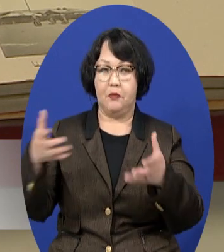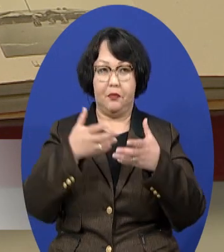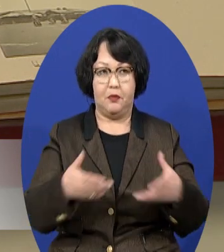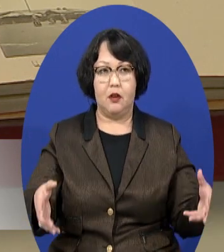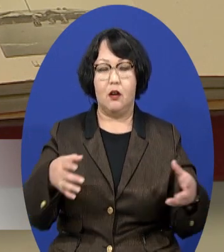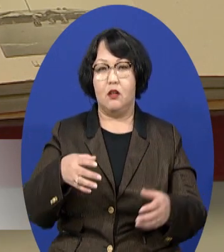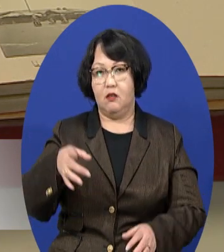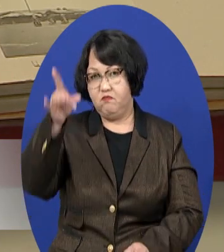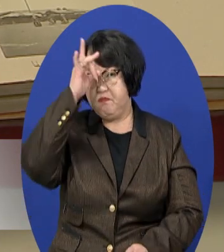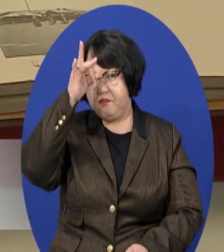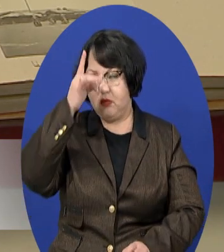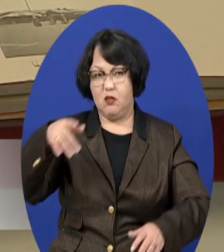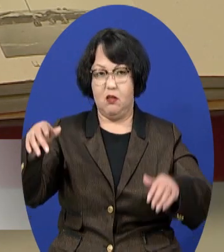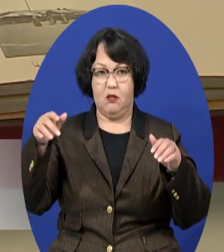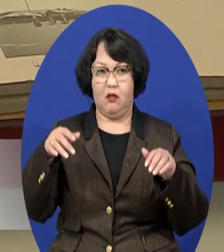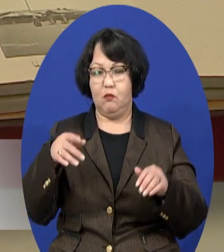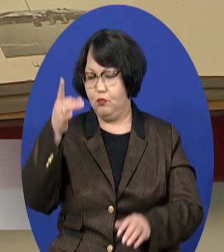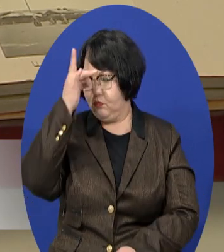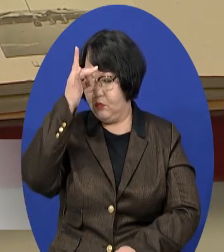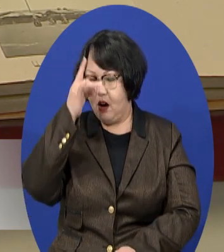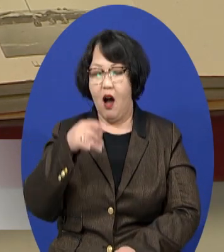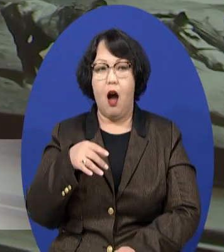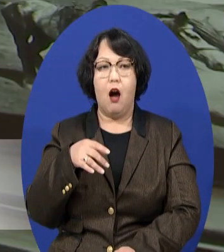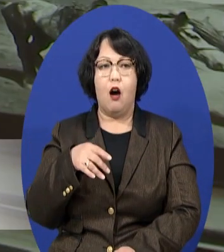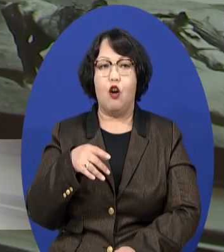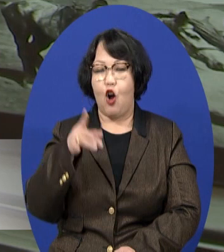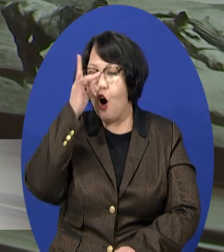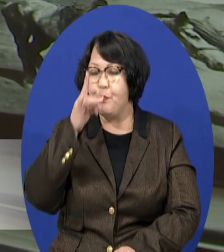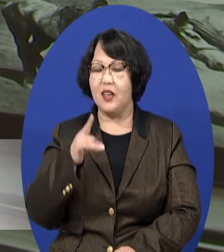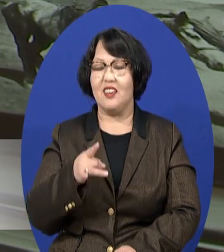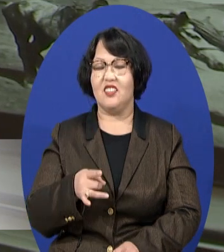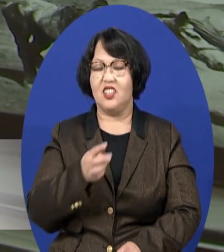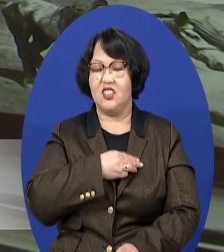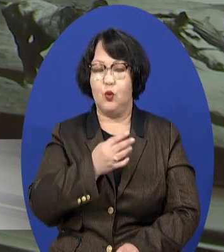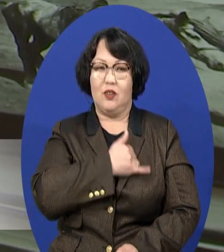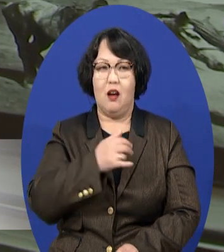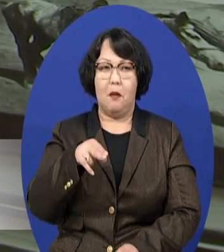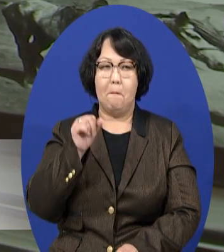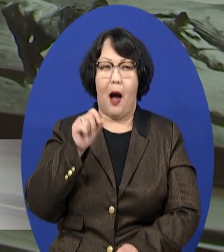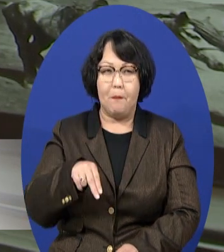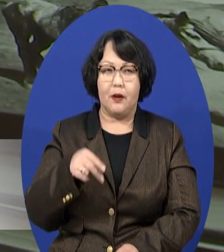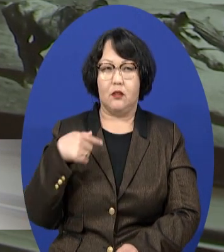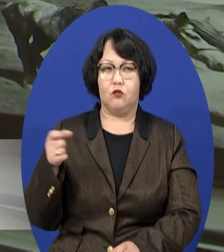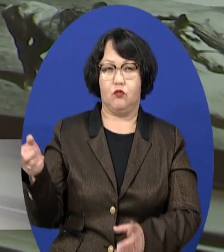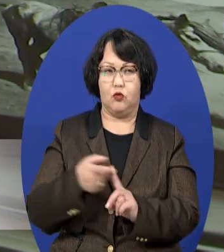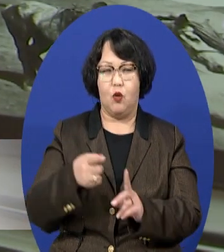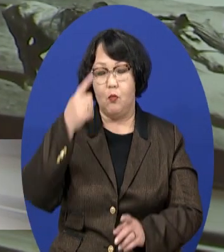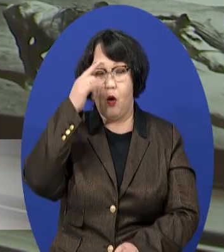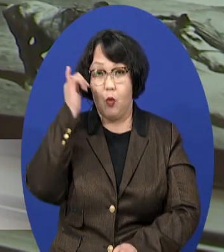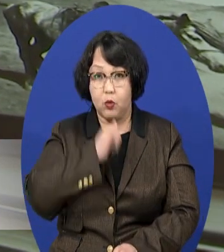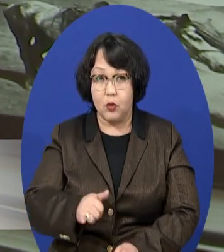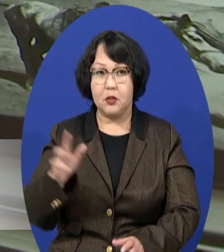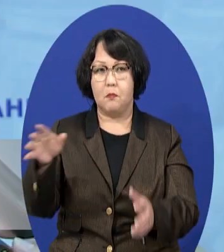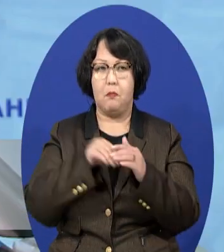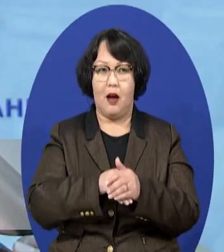папын архивас бас хуулбарлаж авсан. Өөрөөр хэлбэл Монголын түүхийг судлах, их сурвалжуулах зөвхөн Монгол улсад байхаас гадна